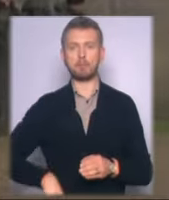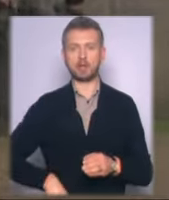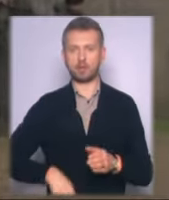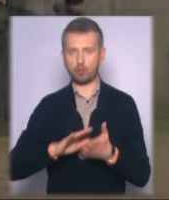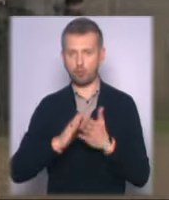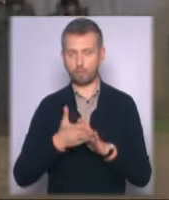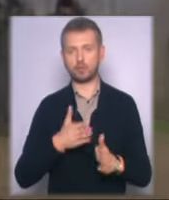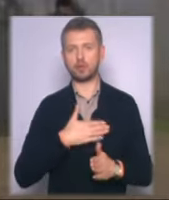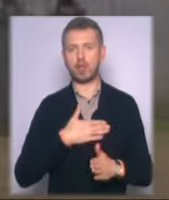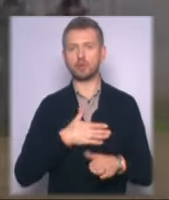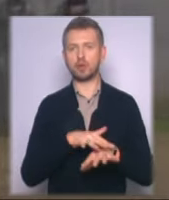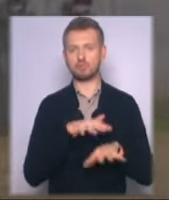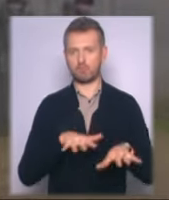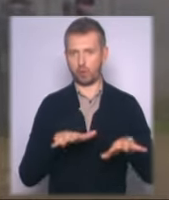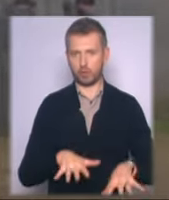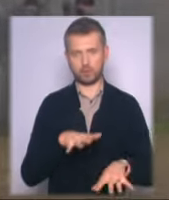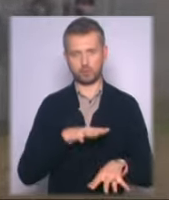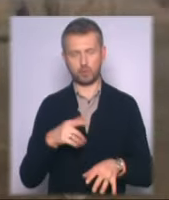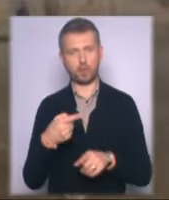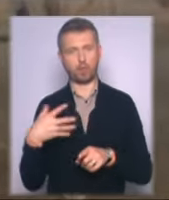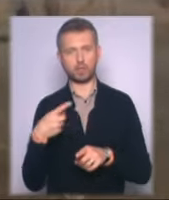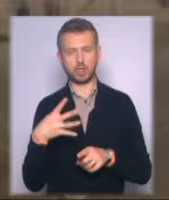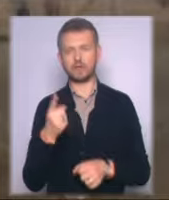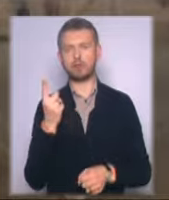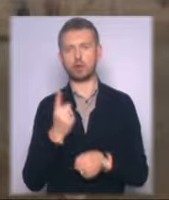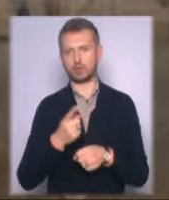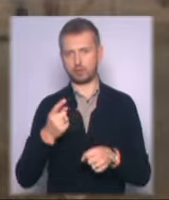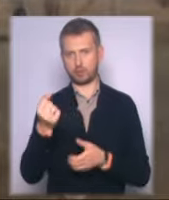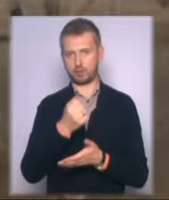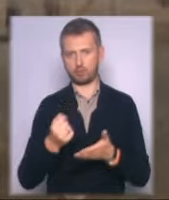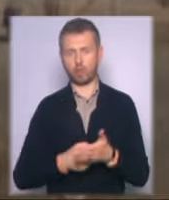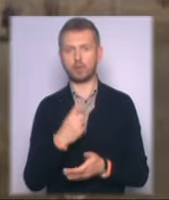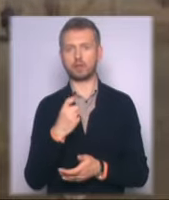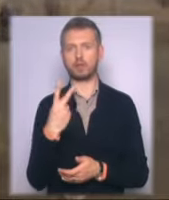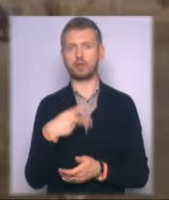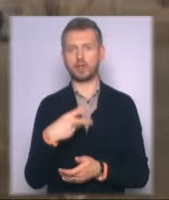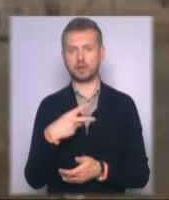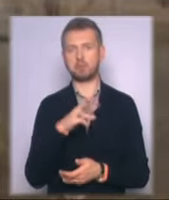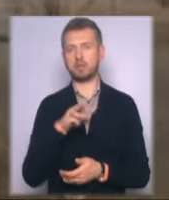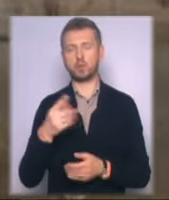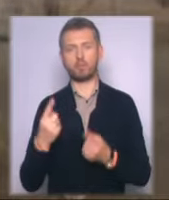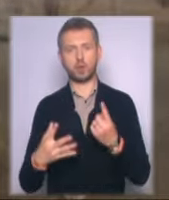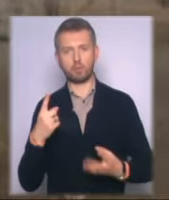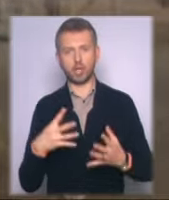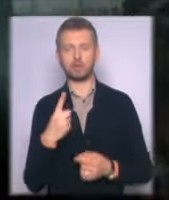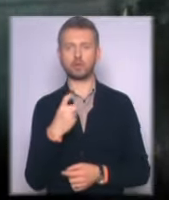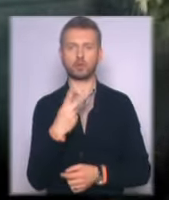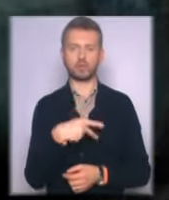наші позиції вкотре були обстріляні із заборонених видів озброєння. 120-мм мінометів, 122